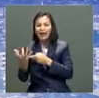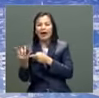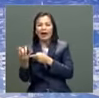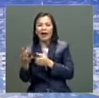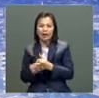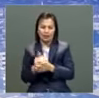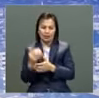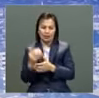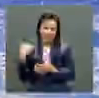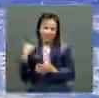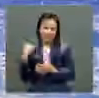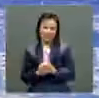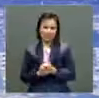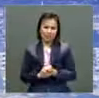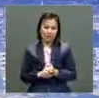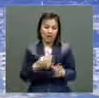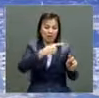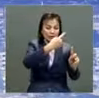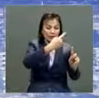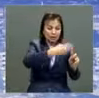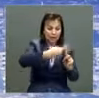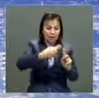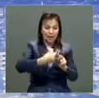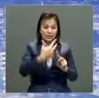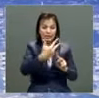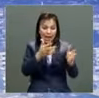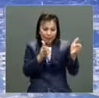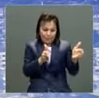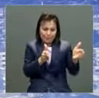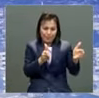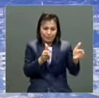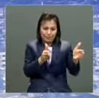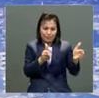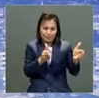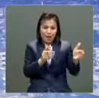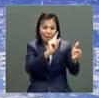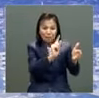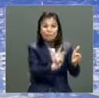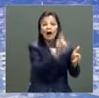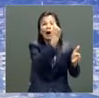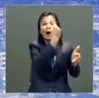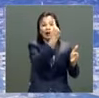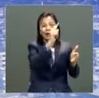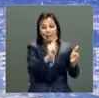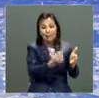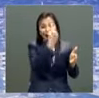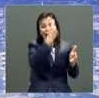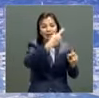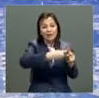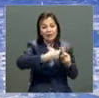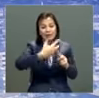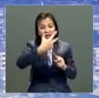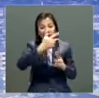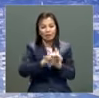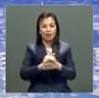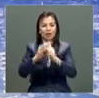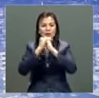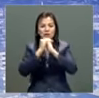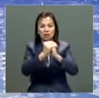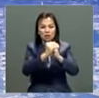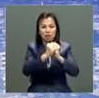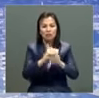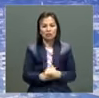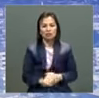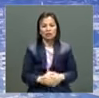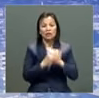ครับเพิ่งเกิดขึ้นภายใน3เดือนนี้นะครับเพราะฉะนั้นสิ่งที่เกิดขึ้นมาเร็วที่สุดก็คือจีนนะครับเขาเปิ